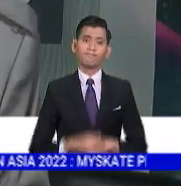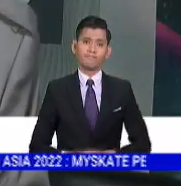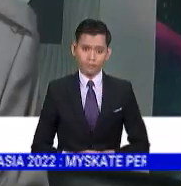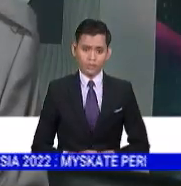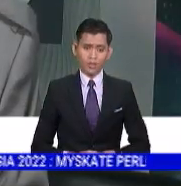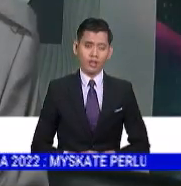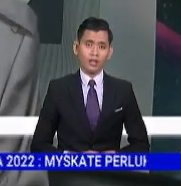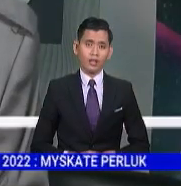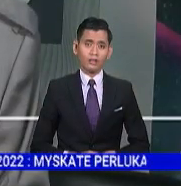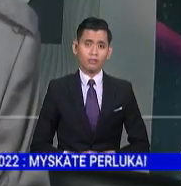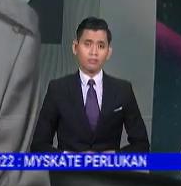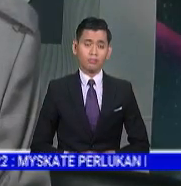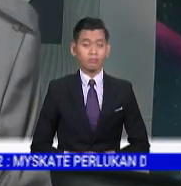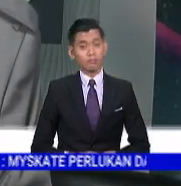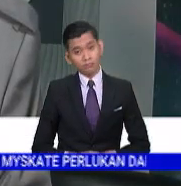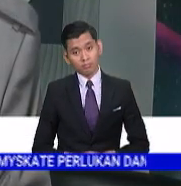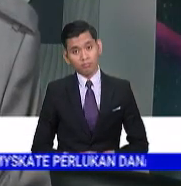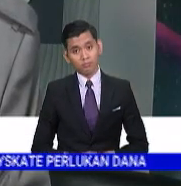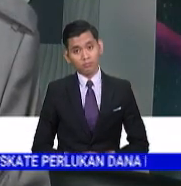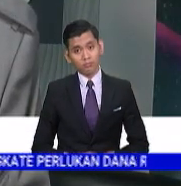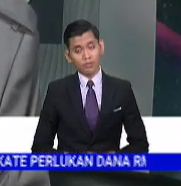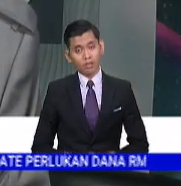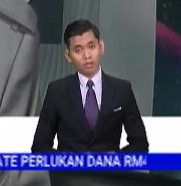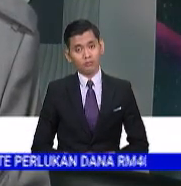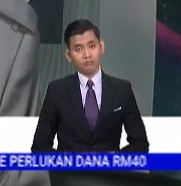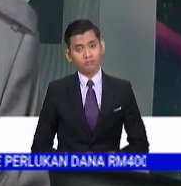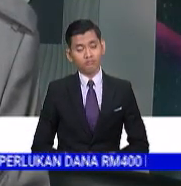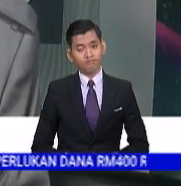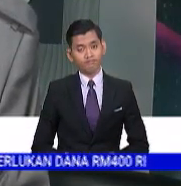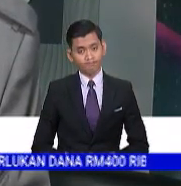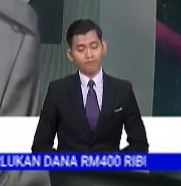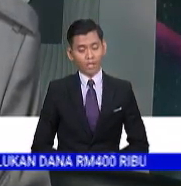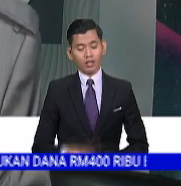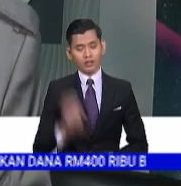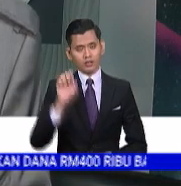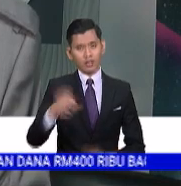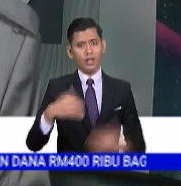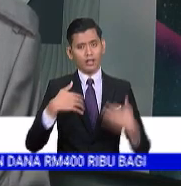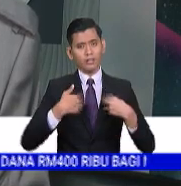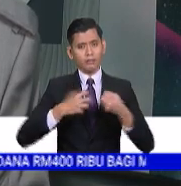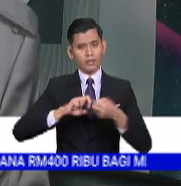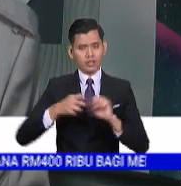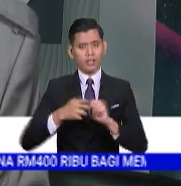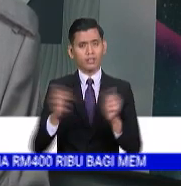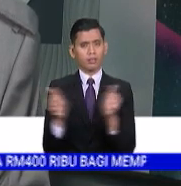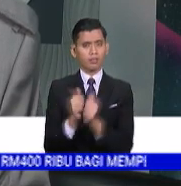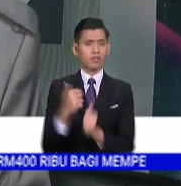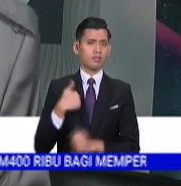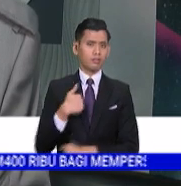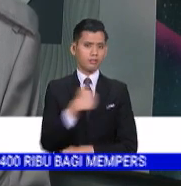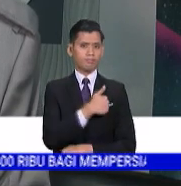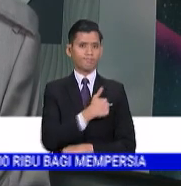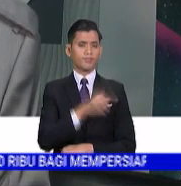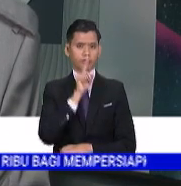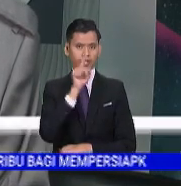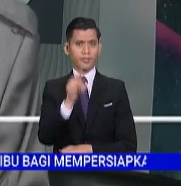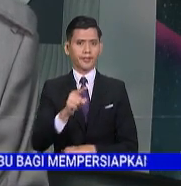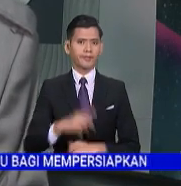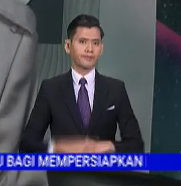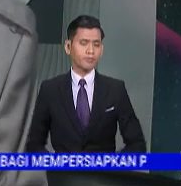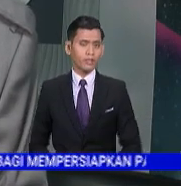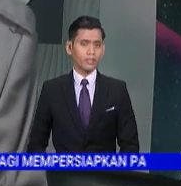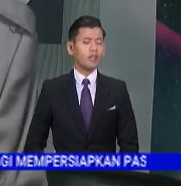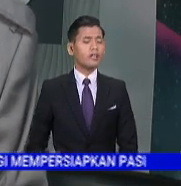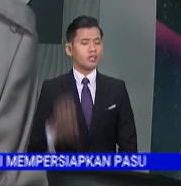Event organizer ada, maksud saya, memang ada masalah dengan kita. Jadi